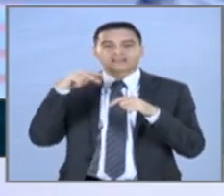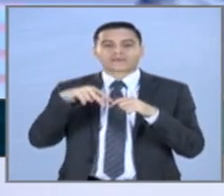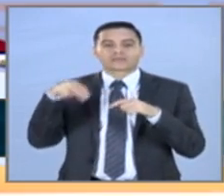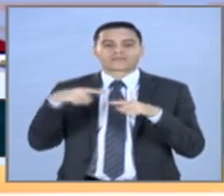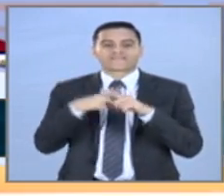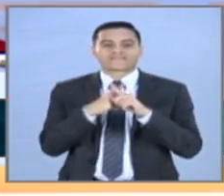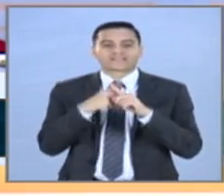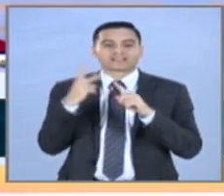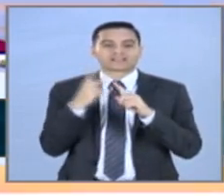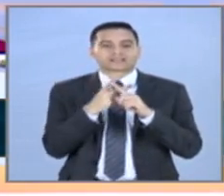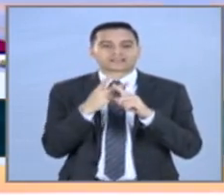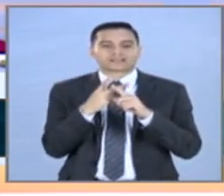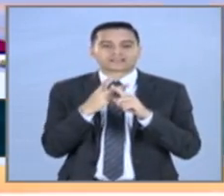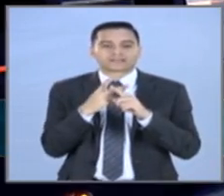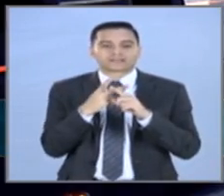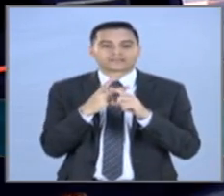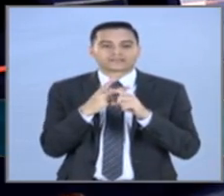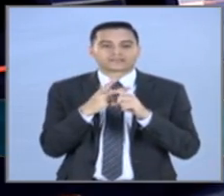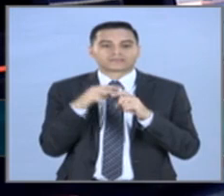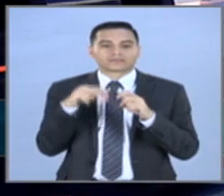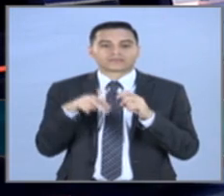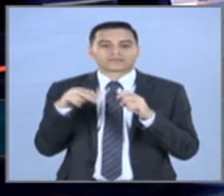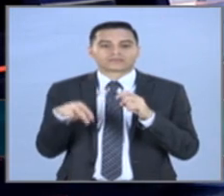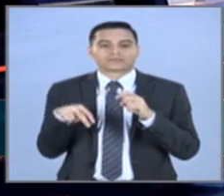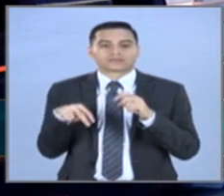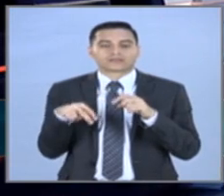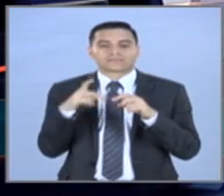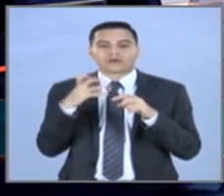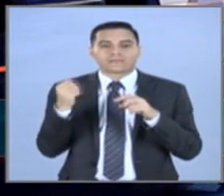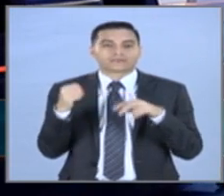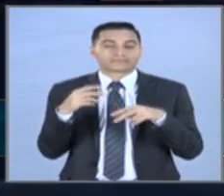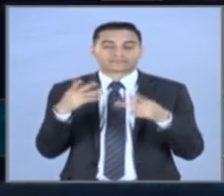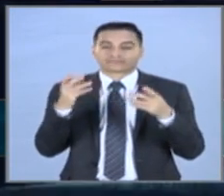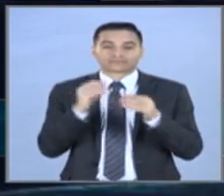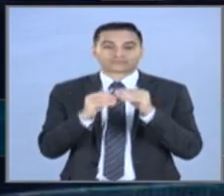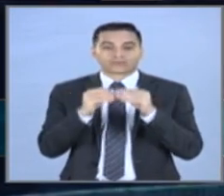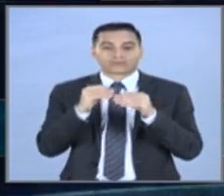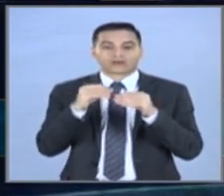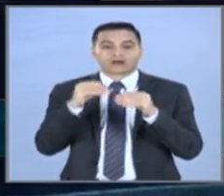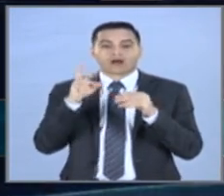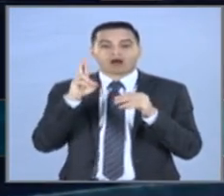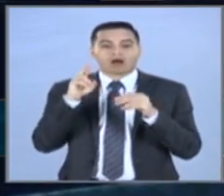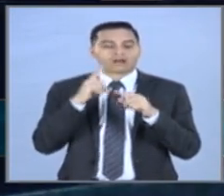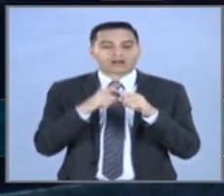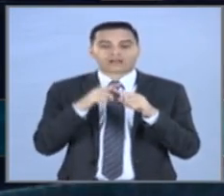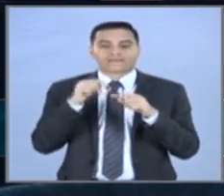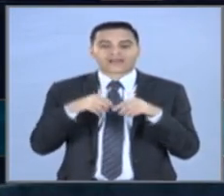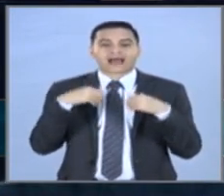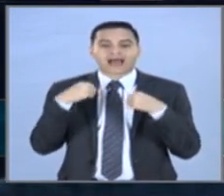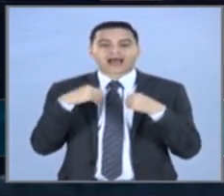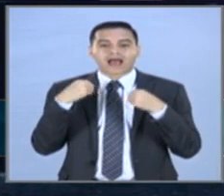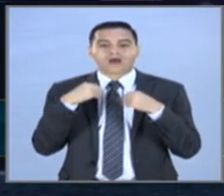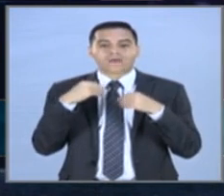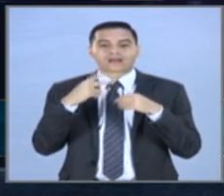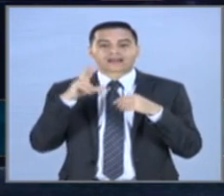88؟ خاص. ما هو رمز كيميائي العنصر الدروديوم؟ آر. غلط. من أي حيوان